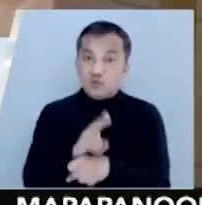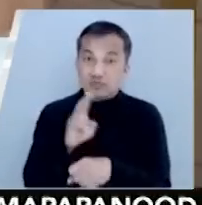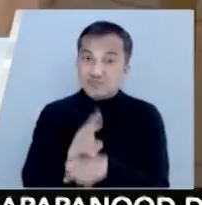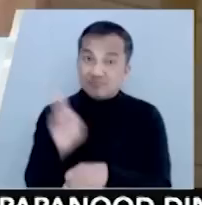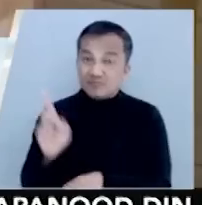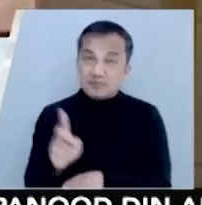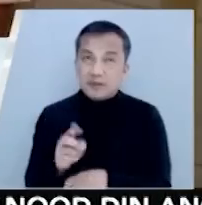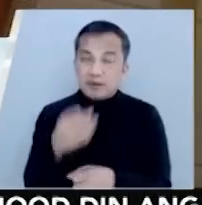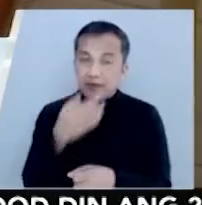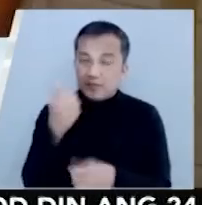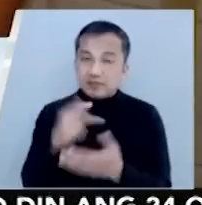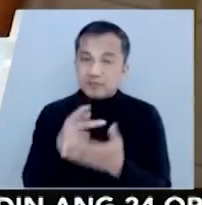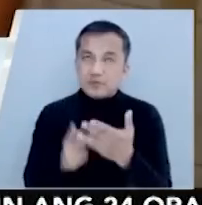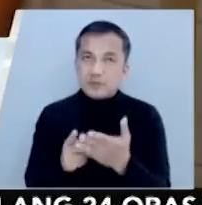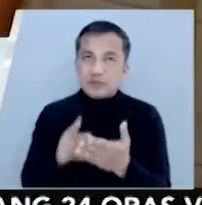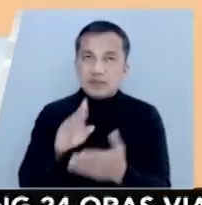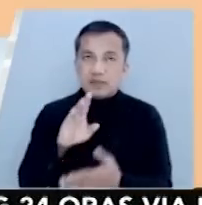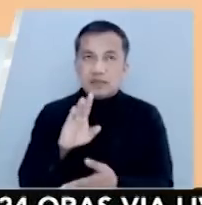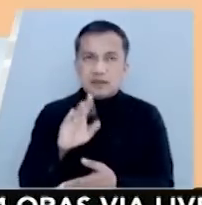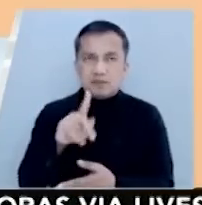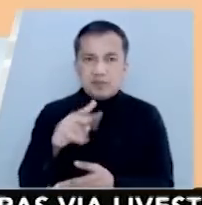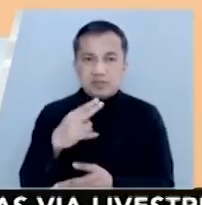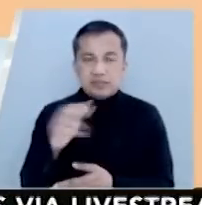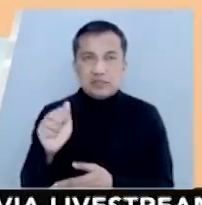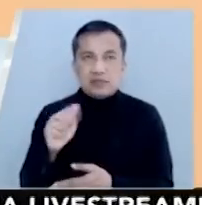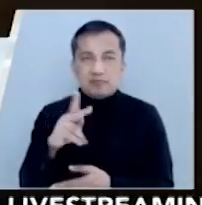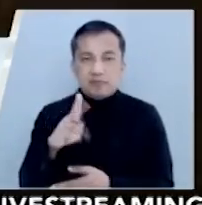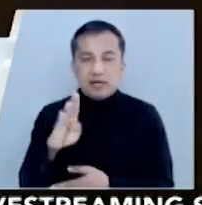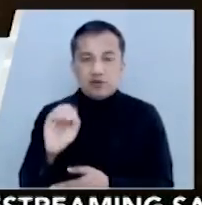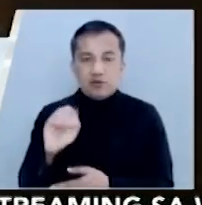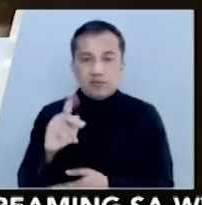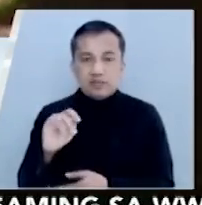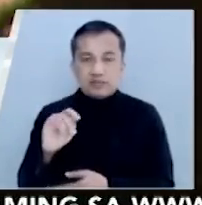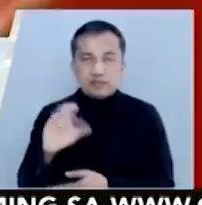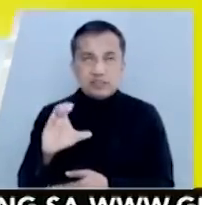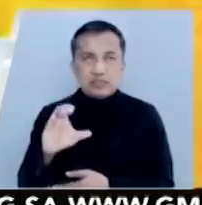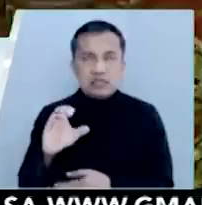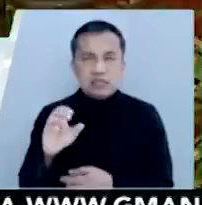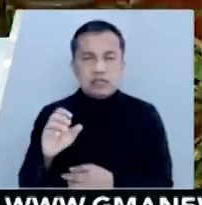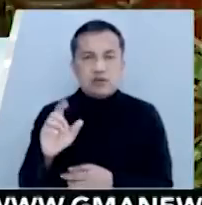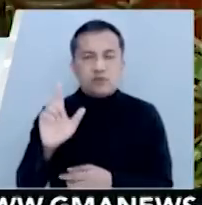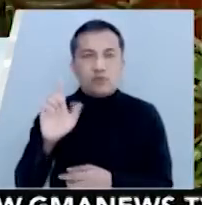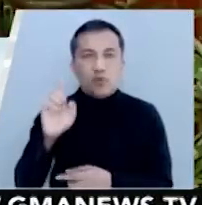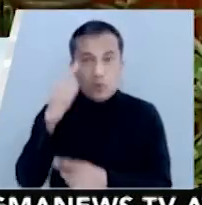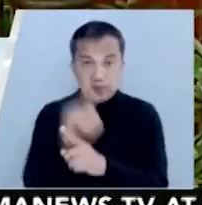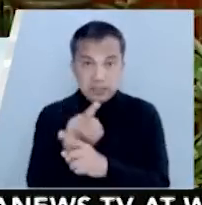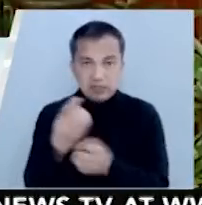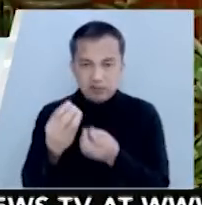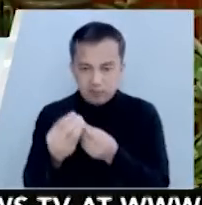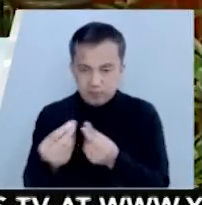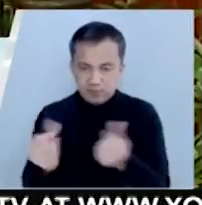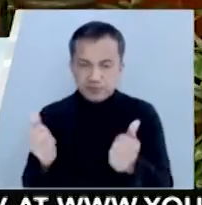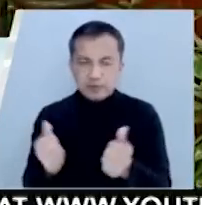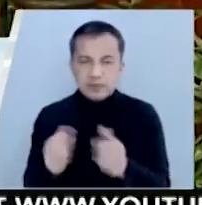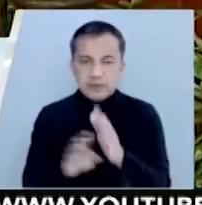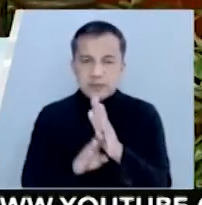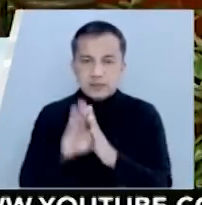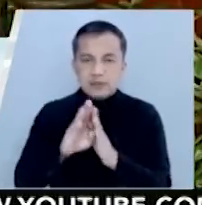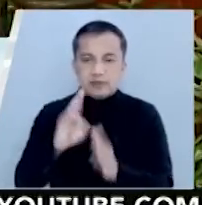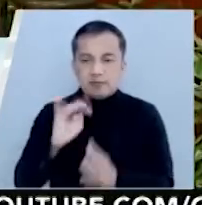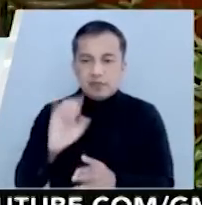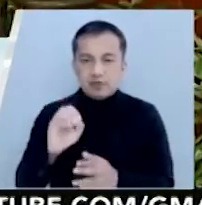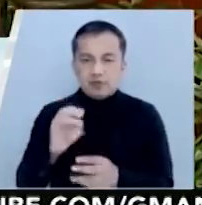part, ang PHA bioplastics, kayang mag-decompose in just a month. Dinevelop ng Biomaterials and